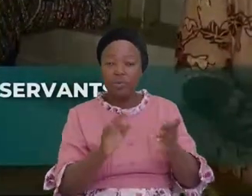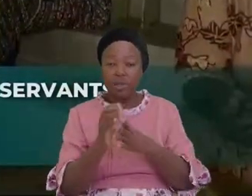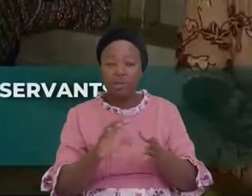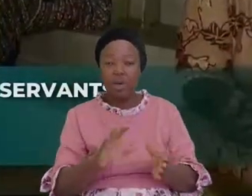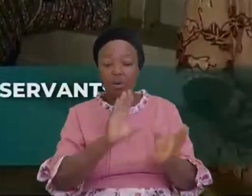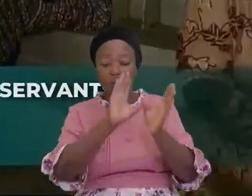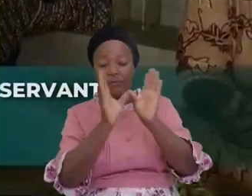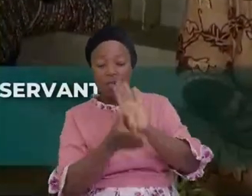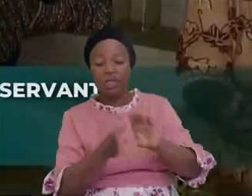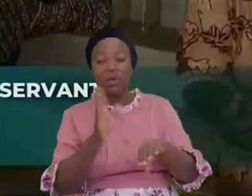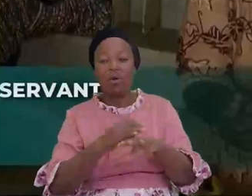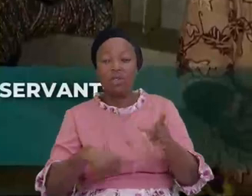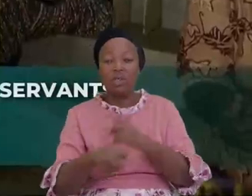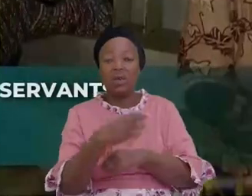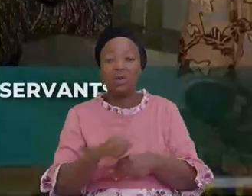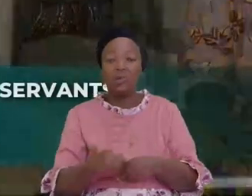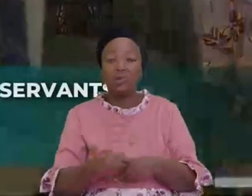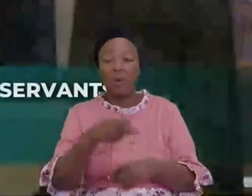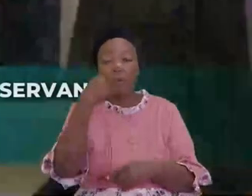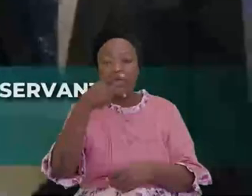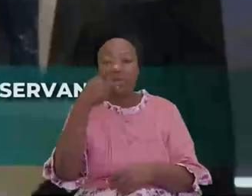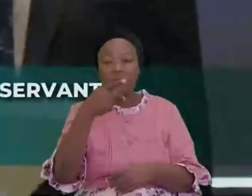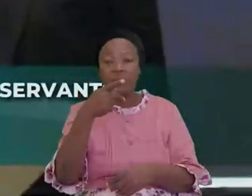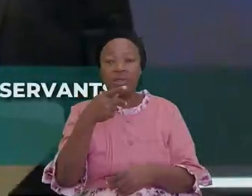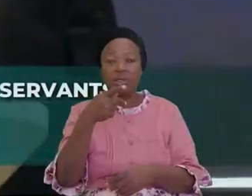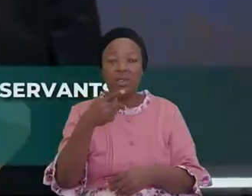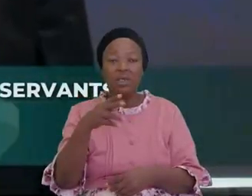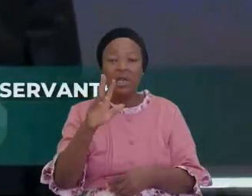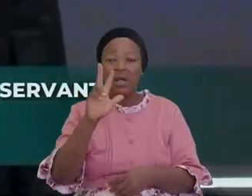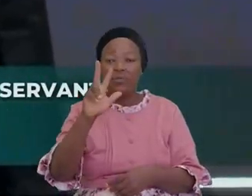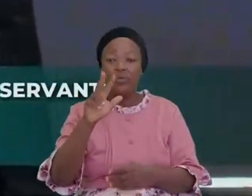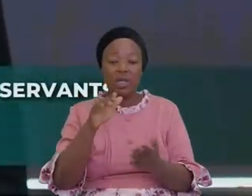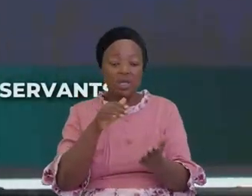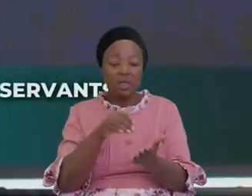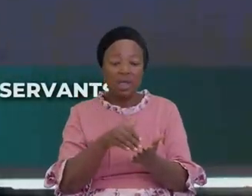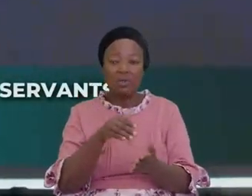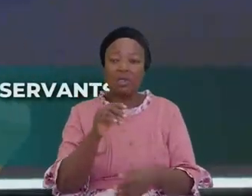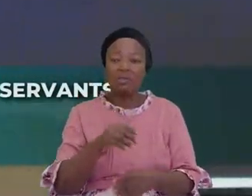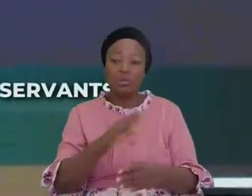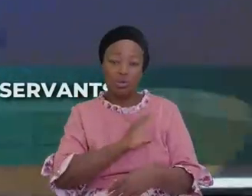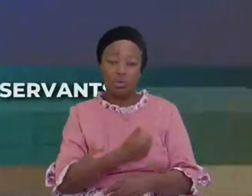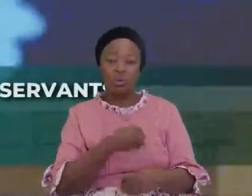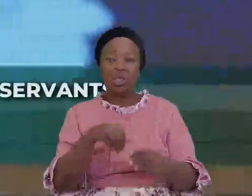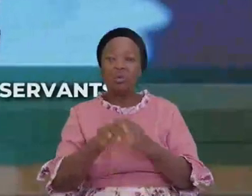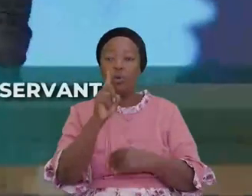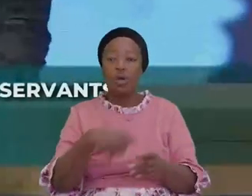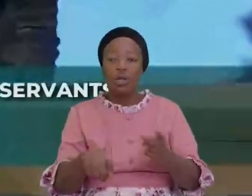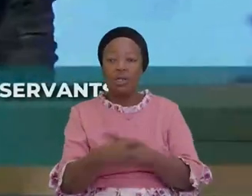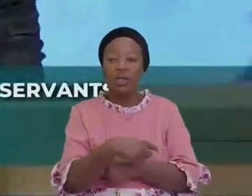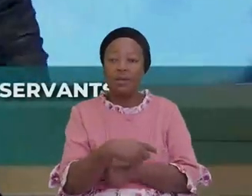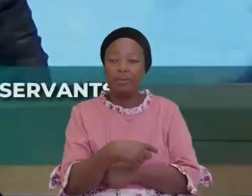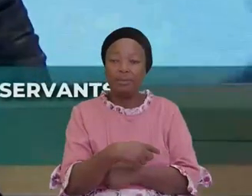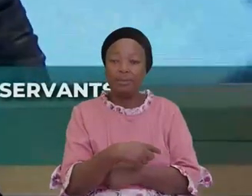Tous ceux qui étaient convertis le jour de la Pentecôte, 3000 âmes en un jour.